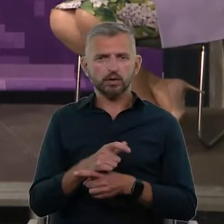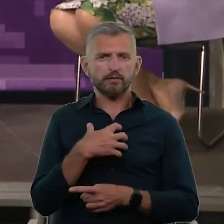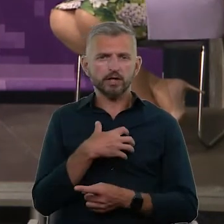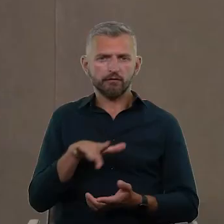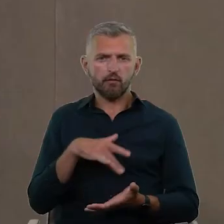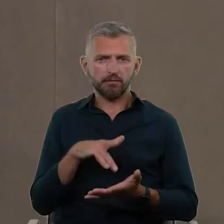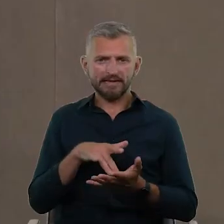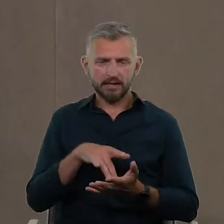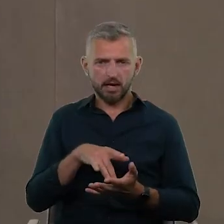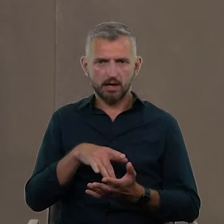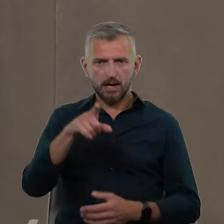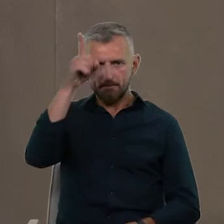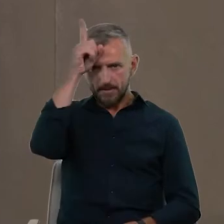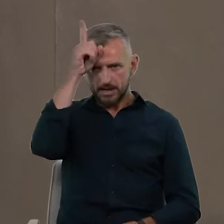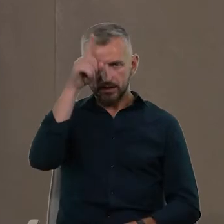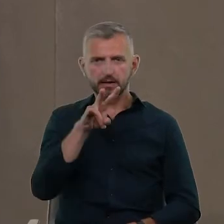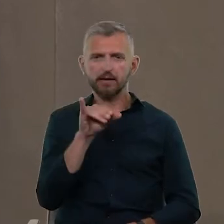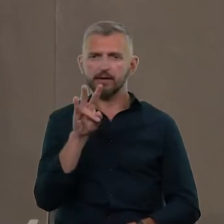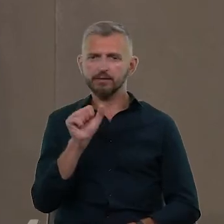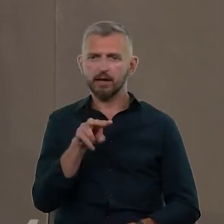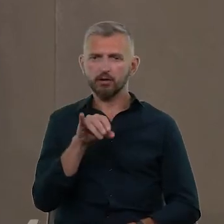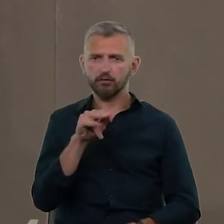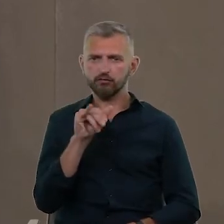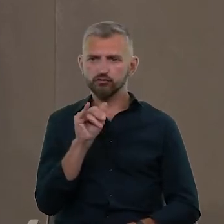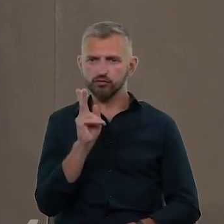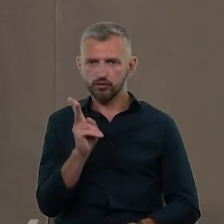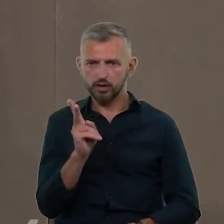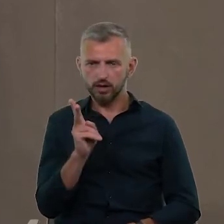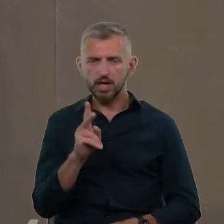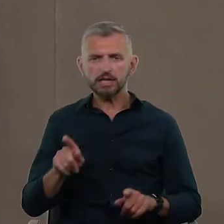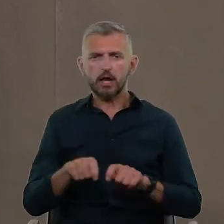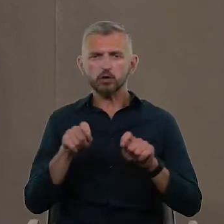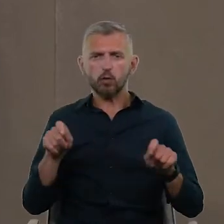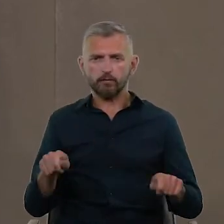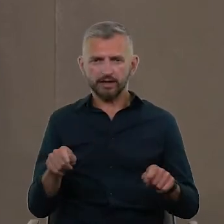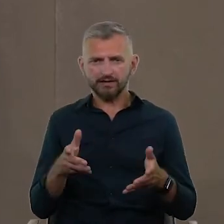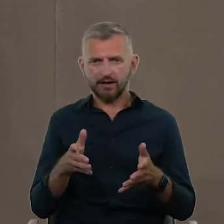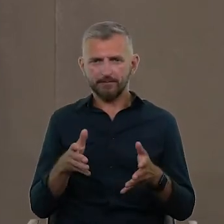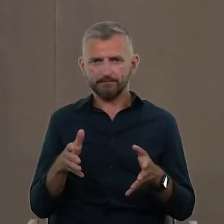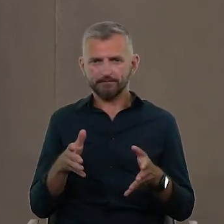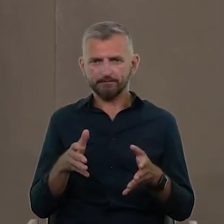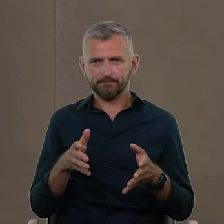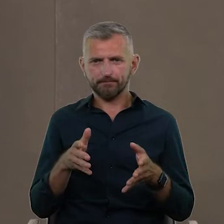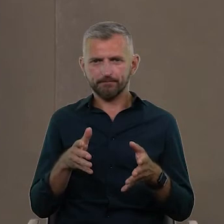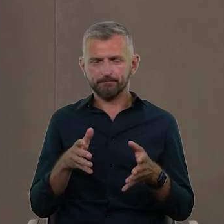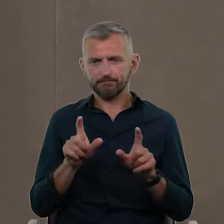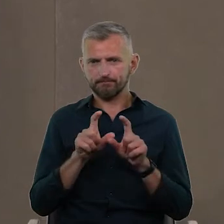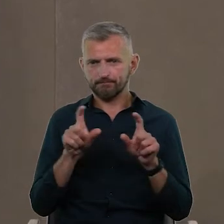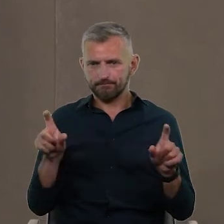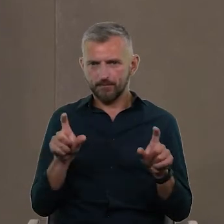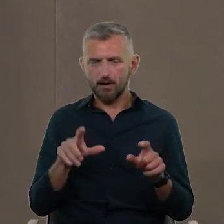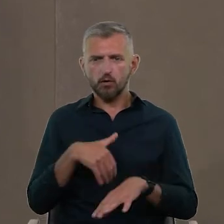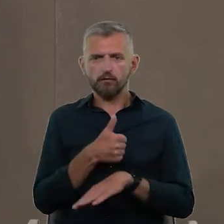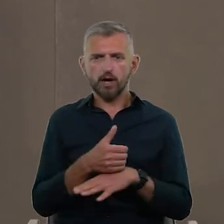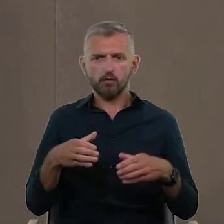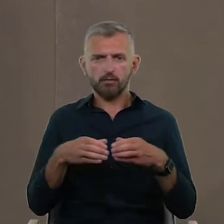міста Берлін. Це Ніна Лівчук, засновниця United for Ukraine організації, співзасновниця UA Tech Circle, тобто вона голова